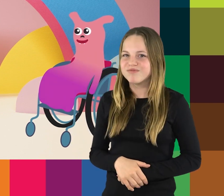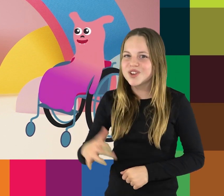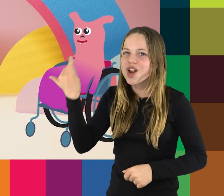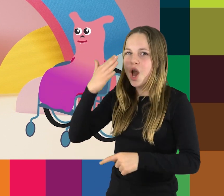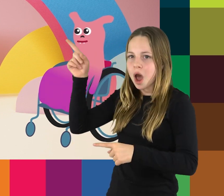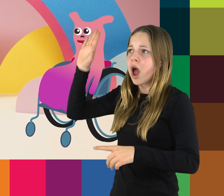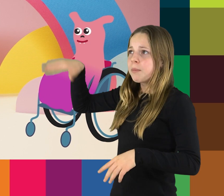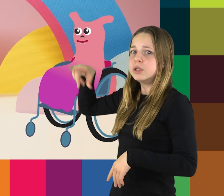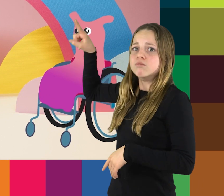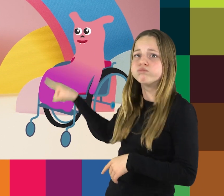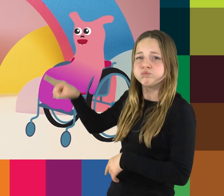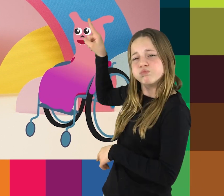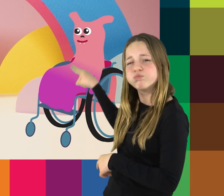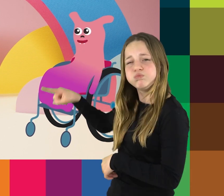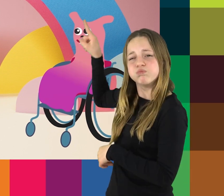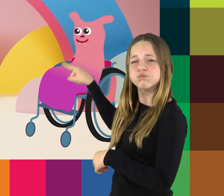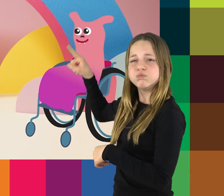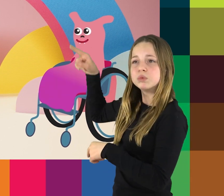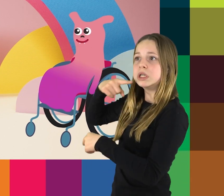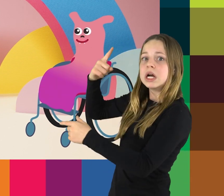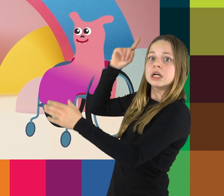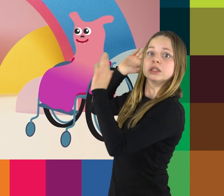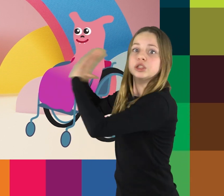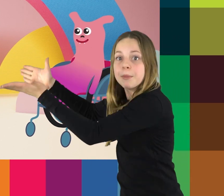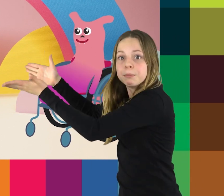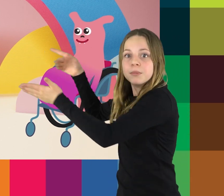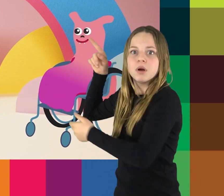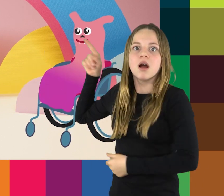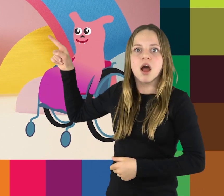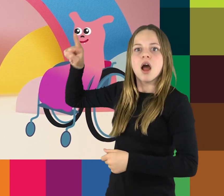comme une roue et voyons où elles s'arrêtent.